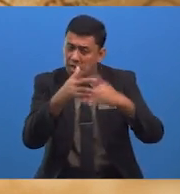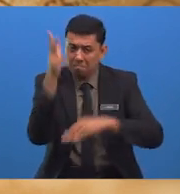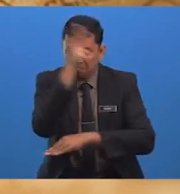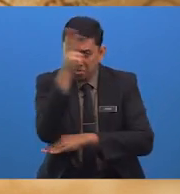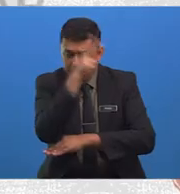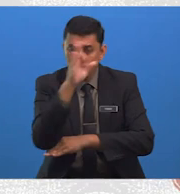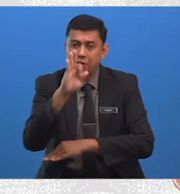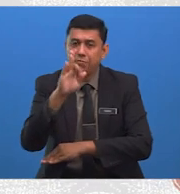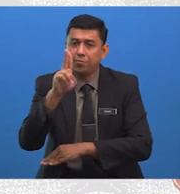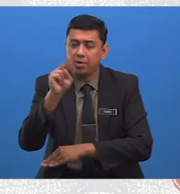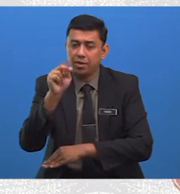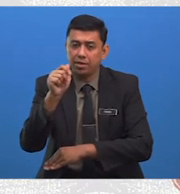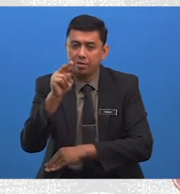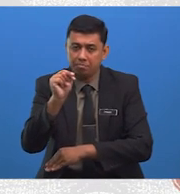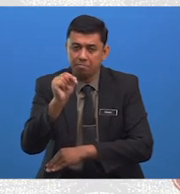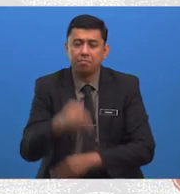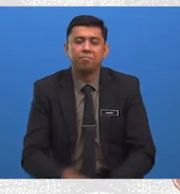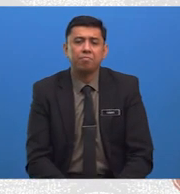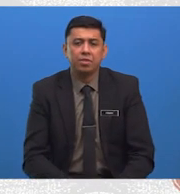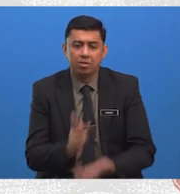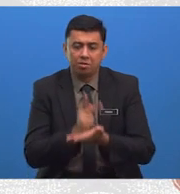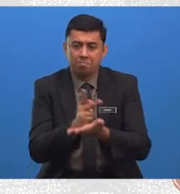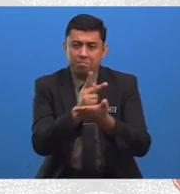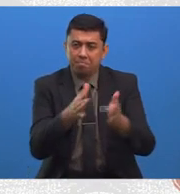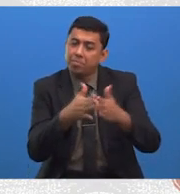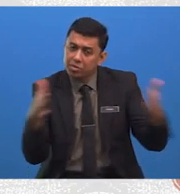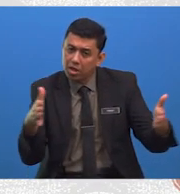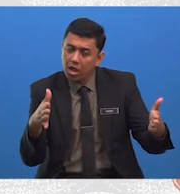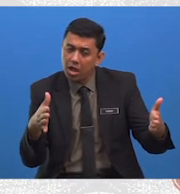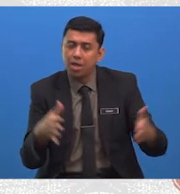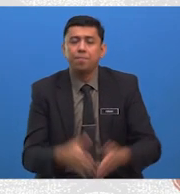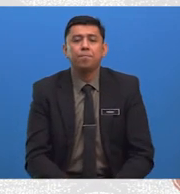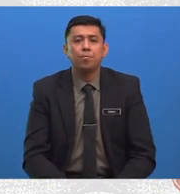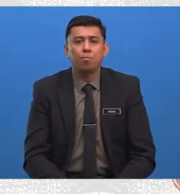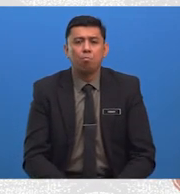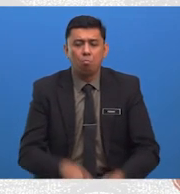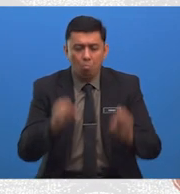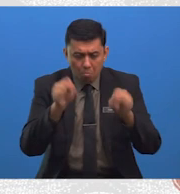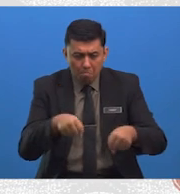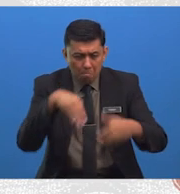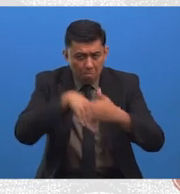Punan. Kapal besar yang dibina oleh mereka boleh